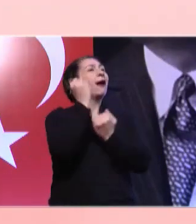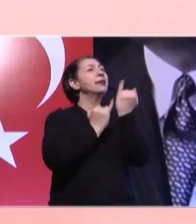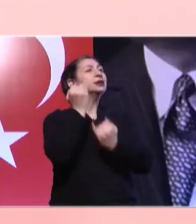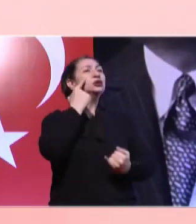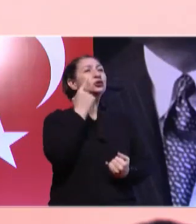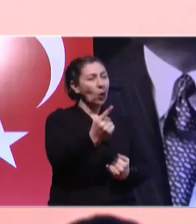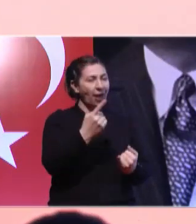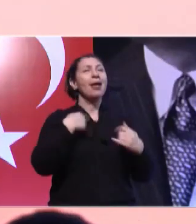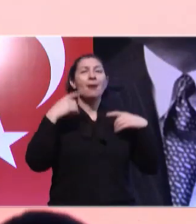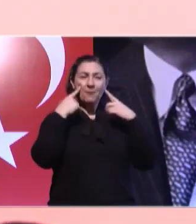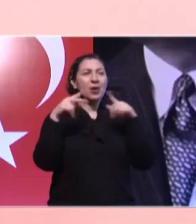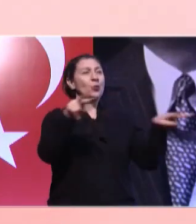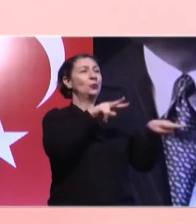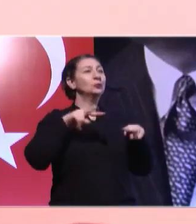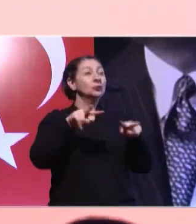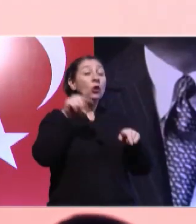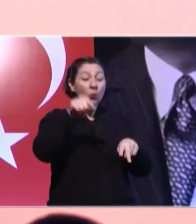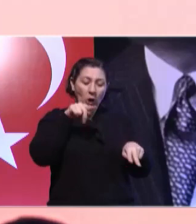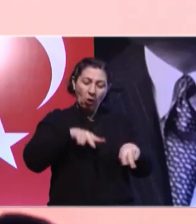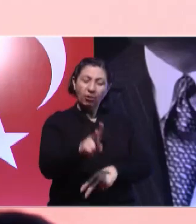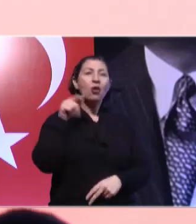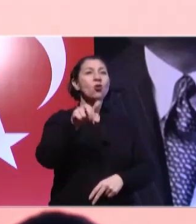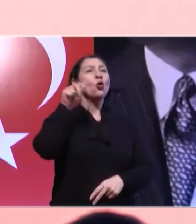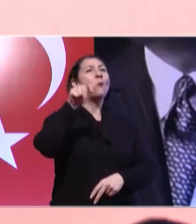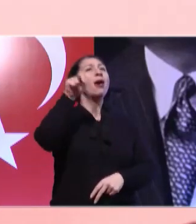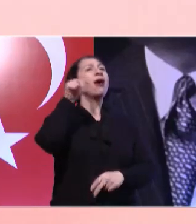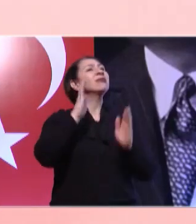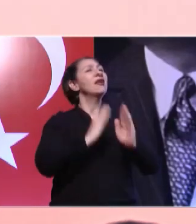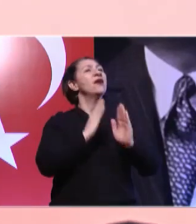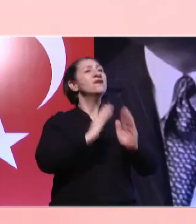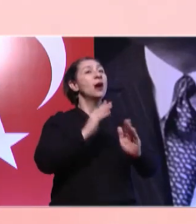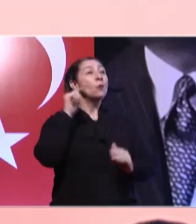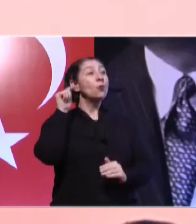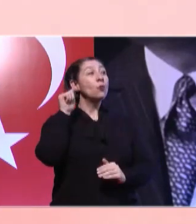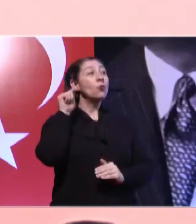üzerine kuruludur. Bu yoldan yürüyeceğiz. Bu yolla